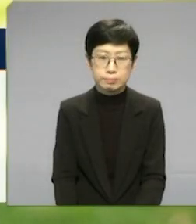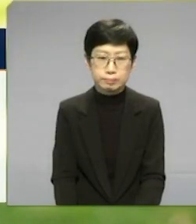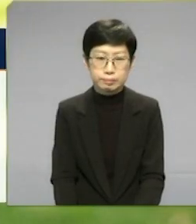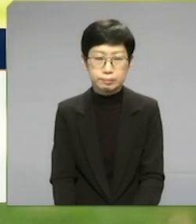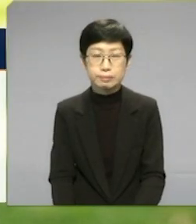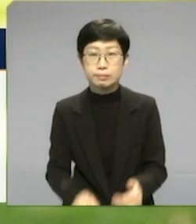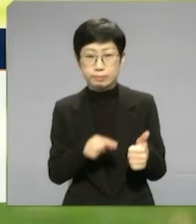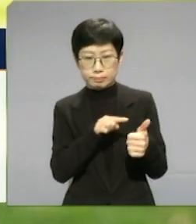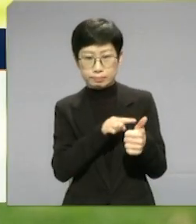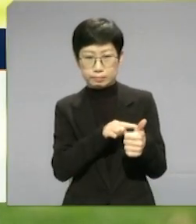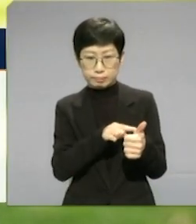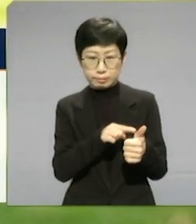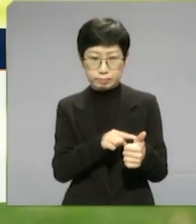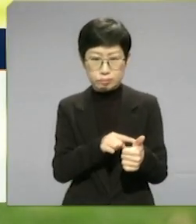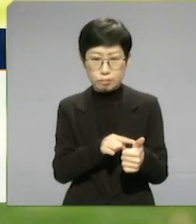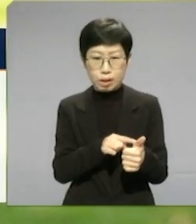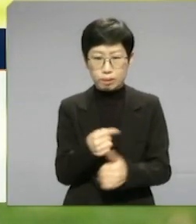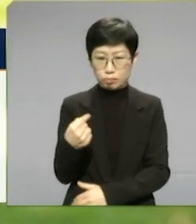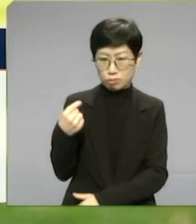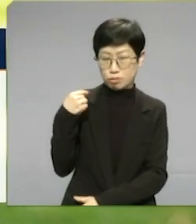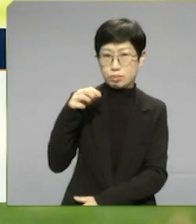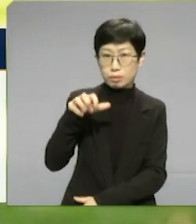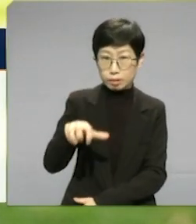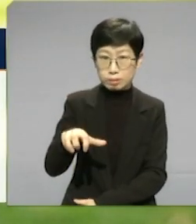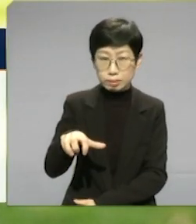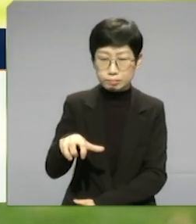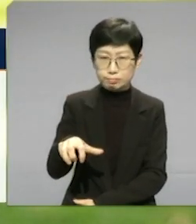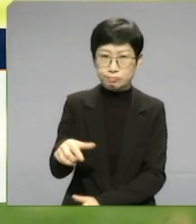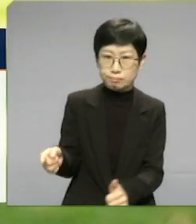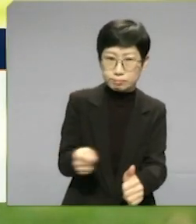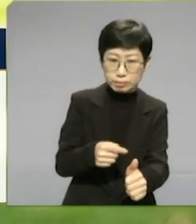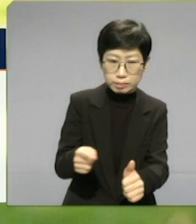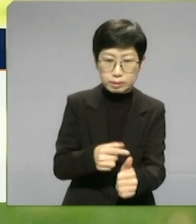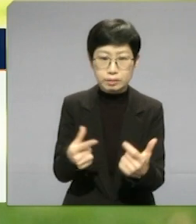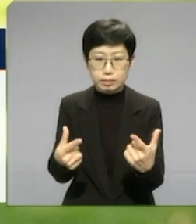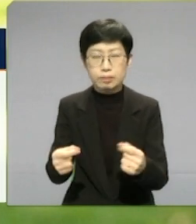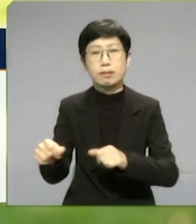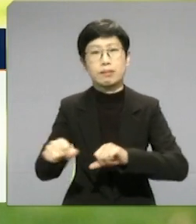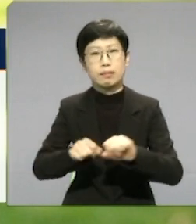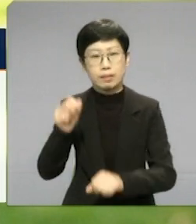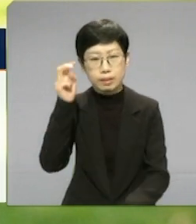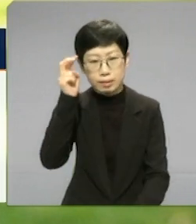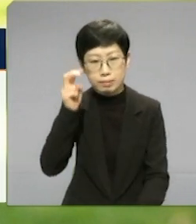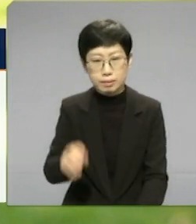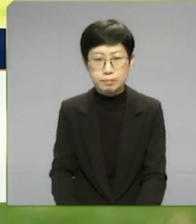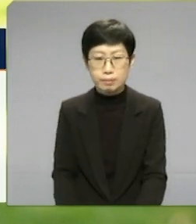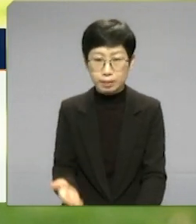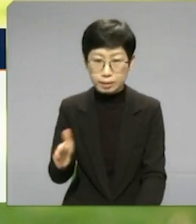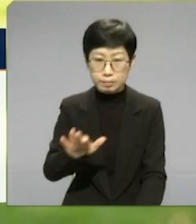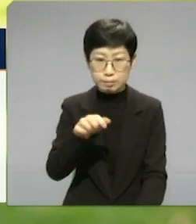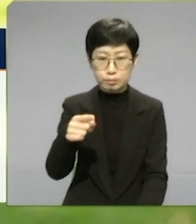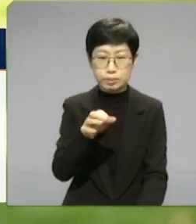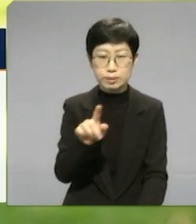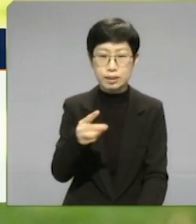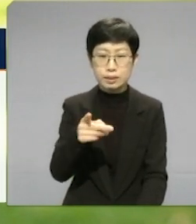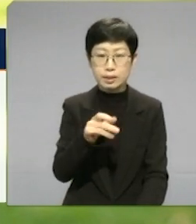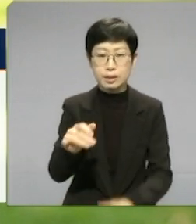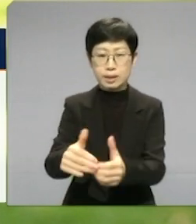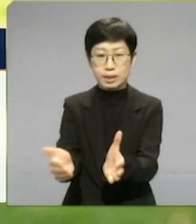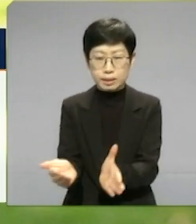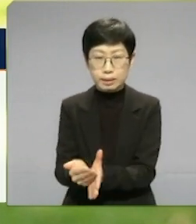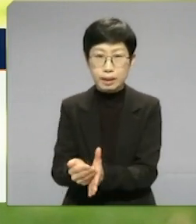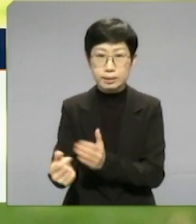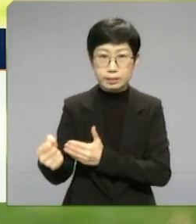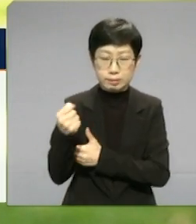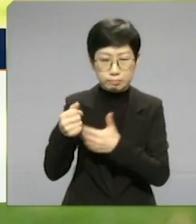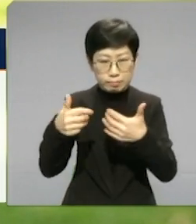still maneuver for sure, and he will, you know, conduct the music